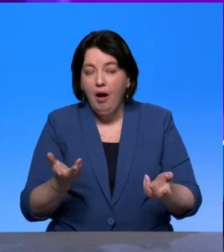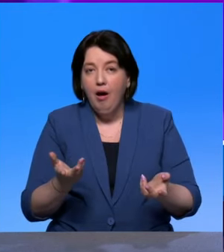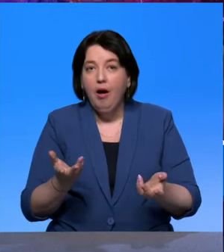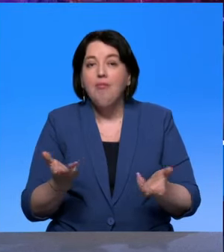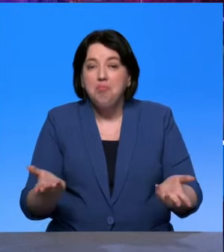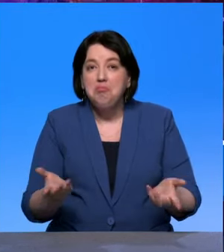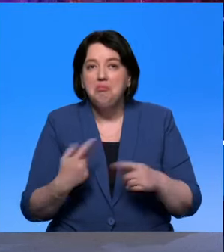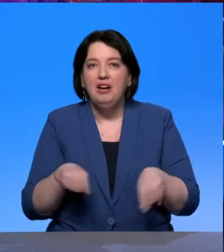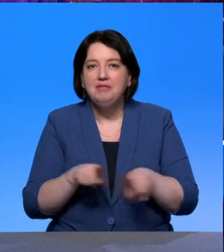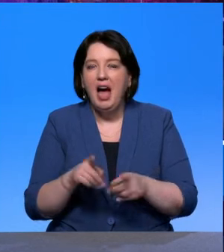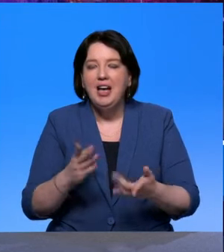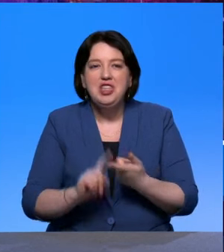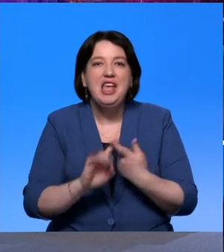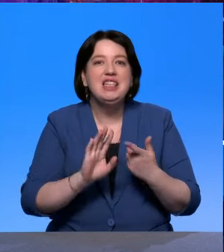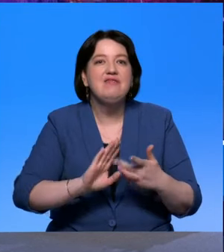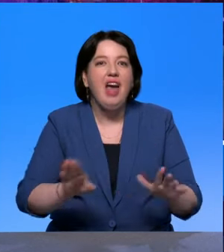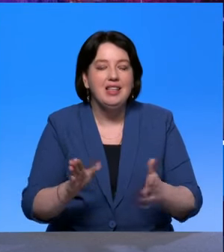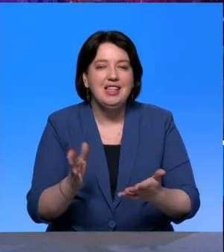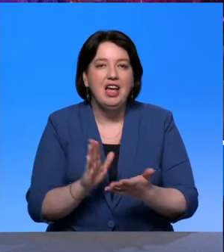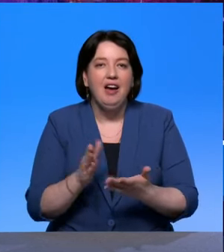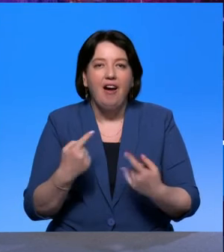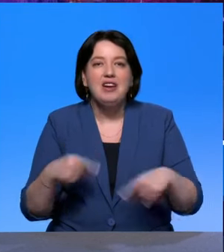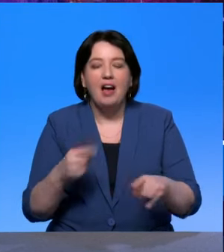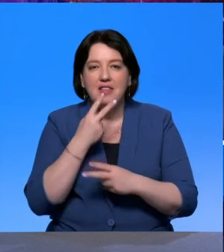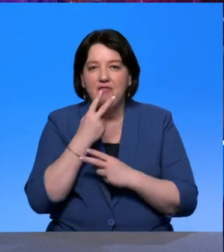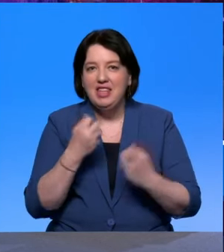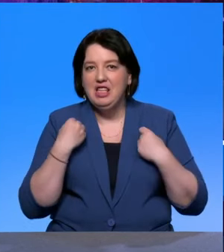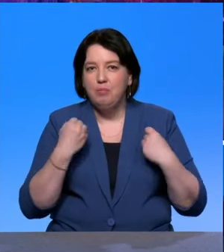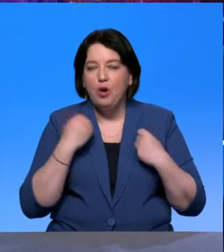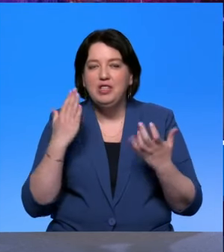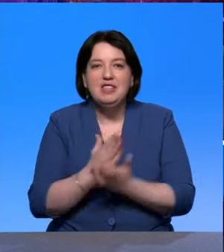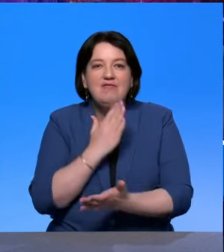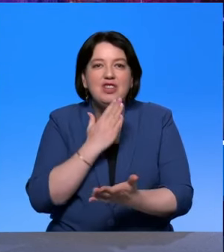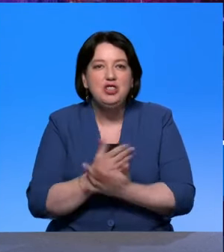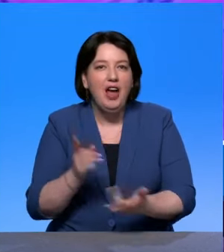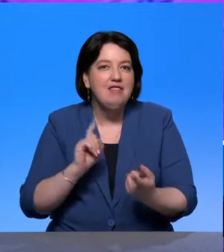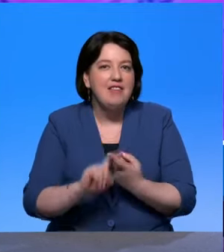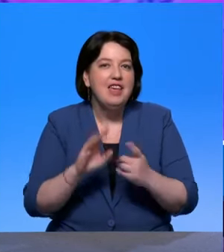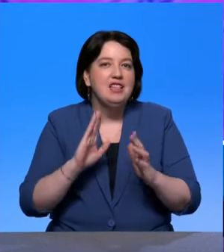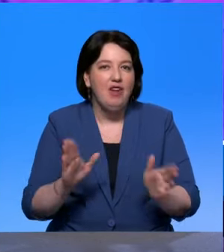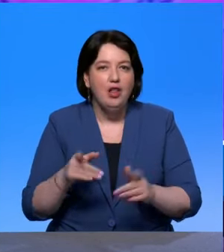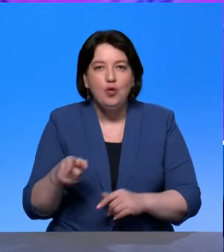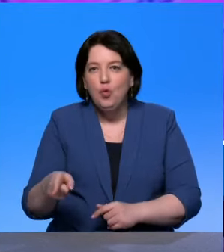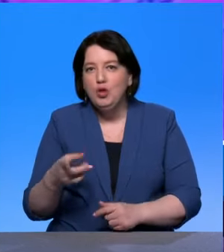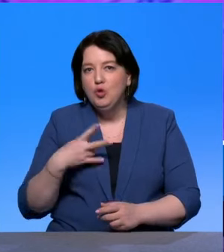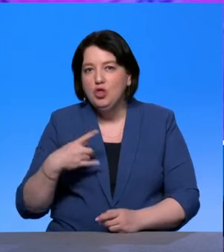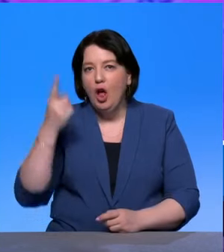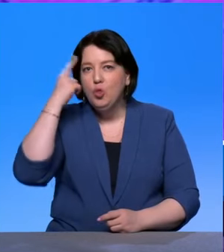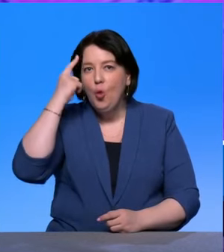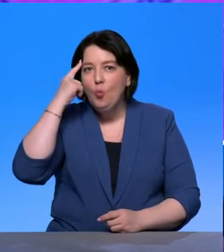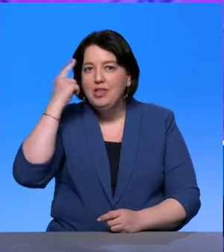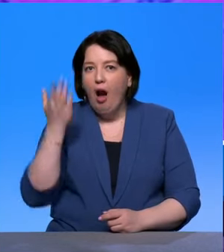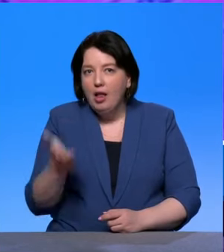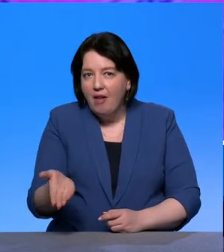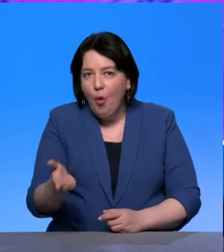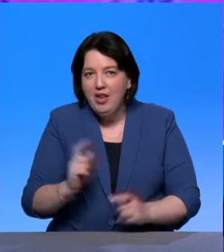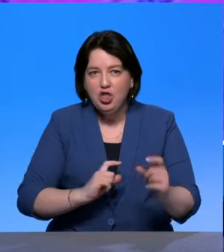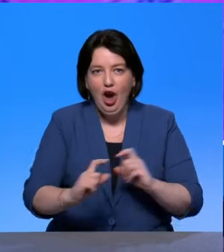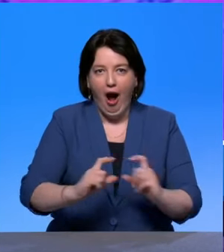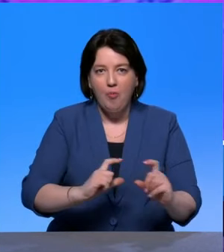ну, совершенно не связанные друг с другом виды спорта, правда? Вообще никак, да. Вообще, там да. Надо головой думать, а тут тебе бьют вот, в голове. Вот это уже